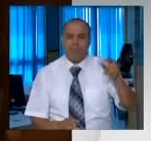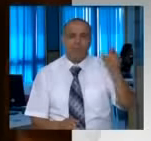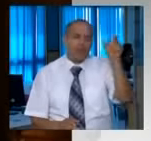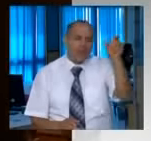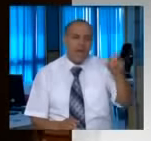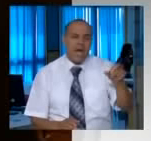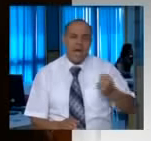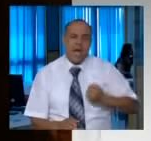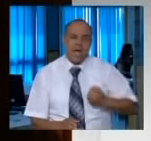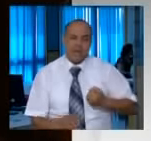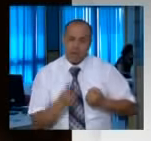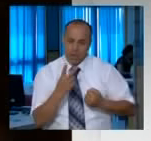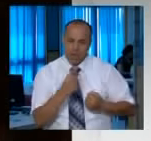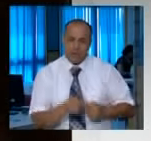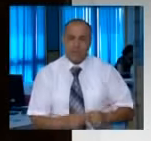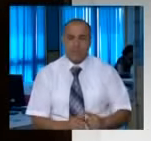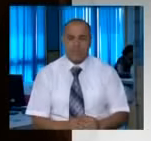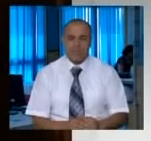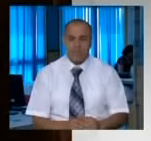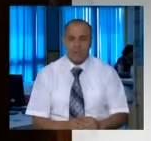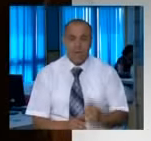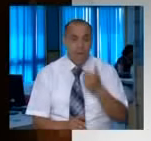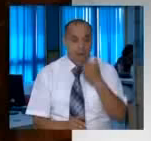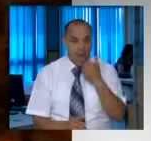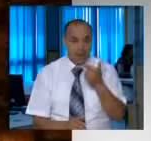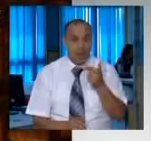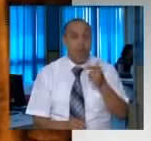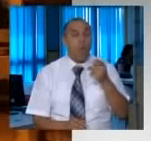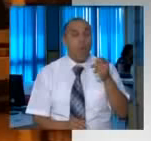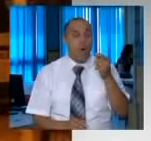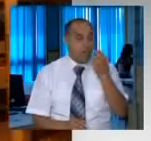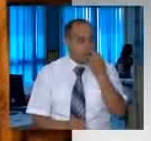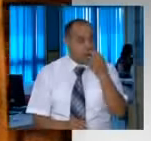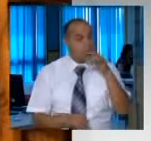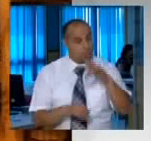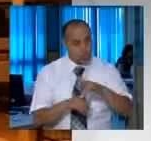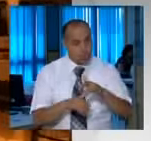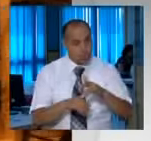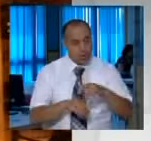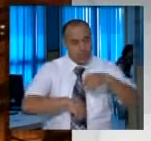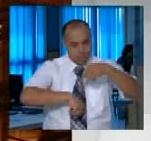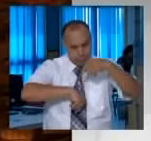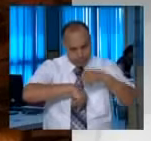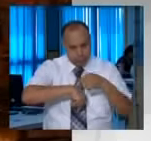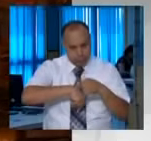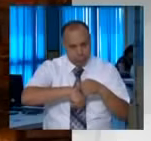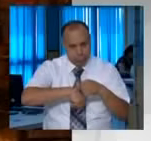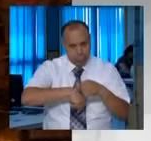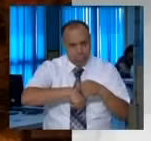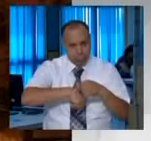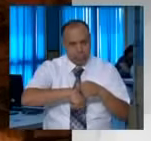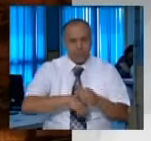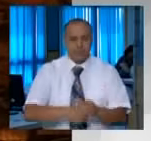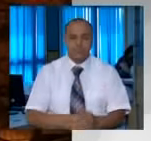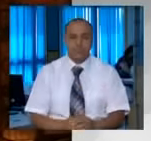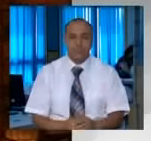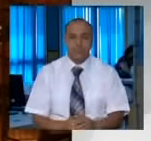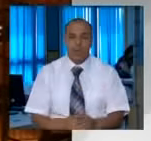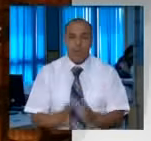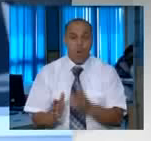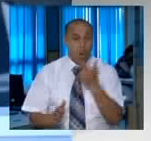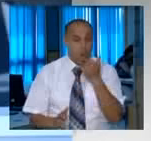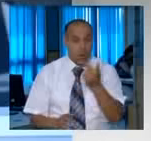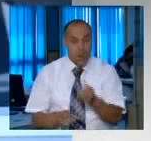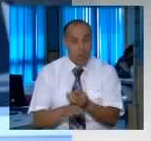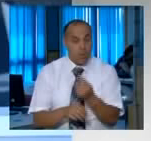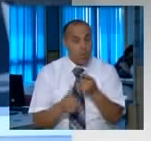قبل العنصرين الإرهابيين، وتعرض أحد أعوان الأمن إلى إصابة على مستوى الركبة. وتشير